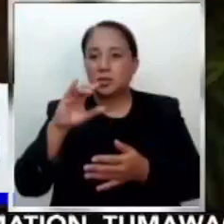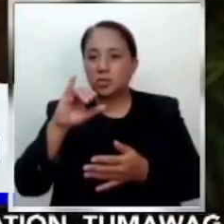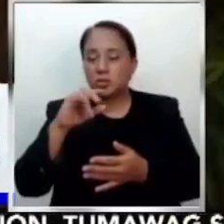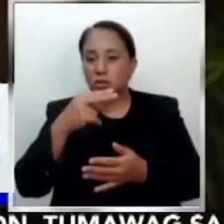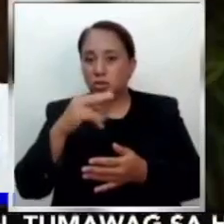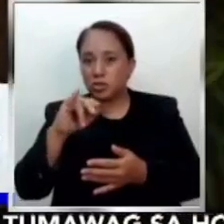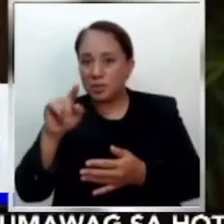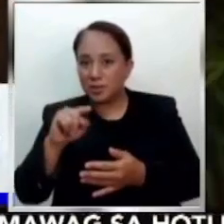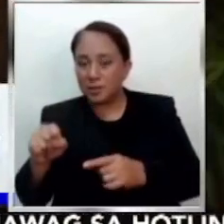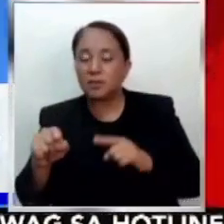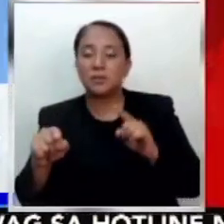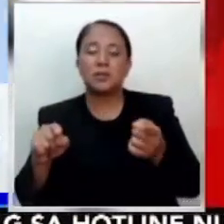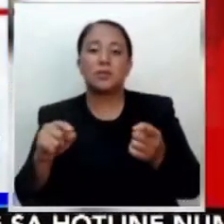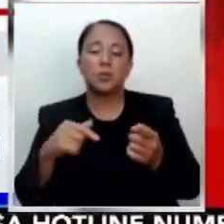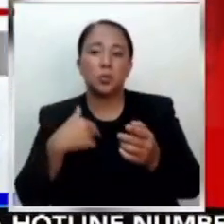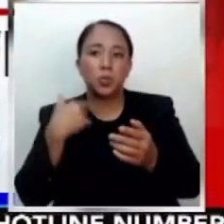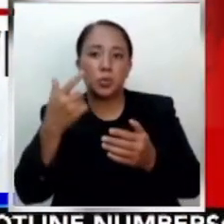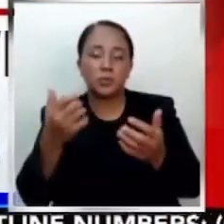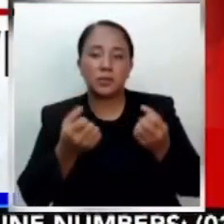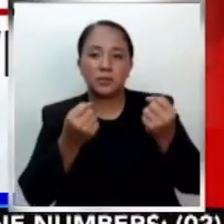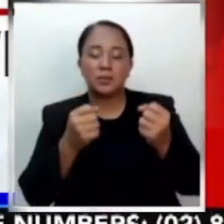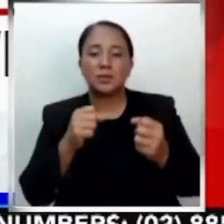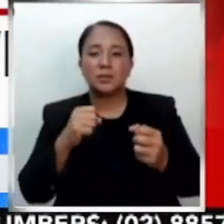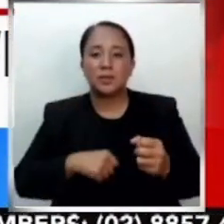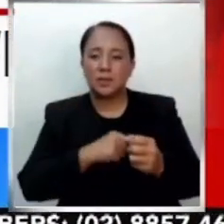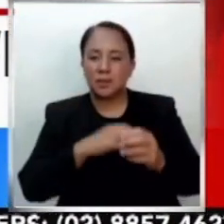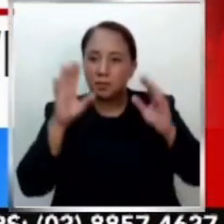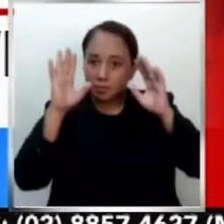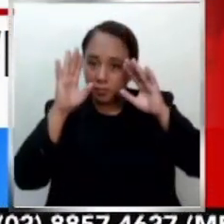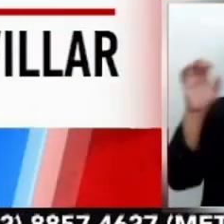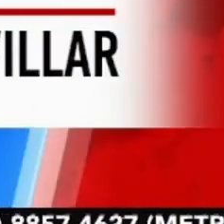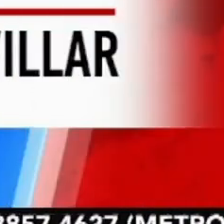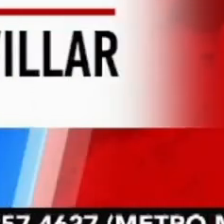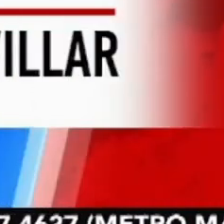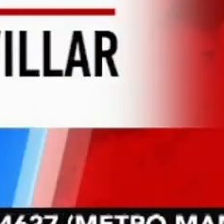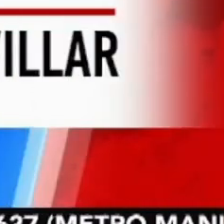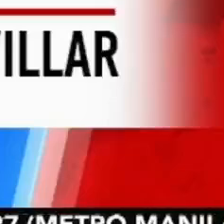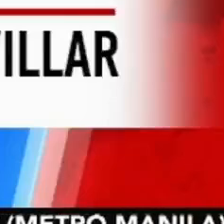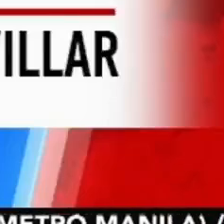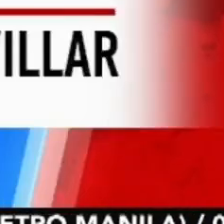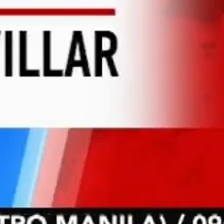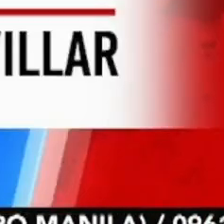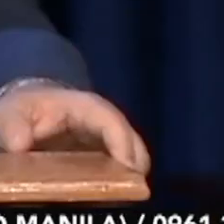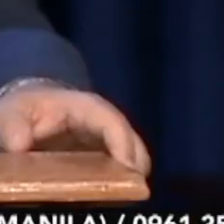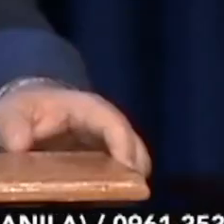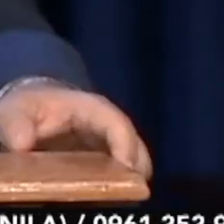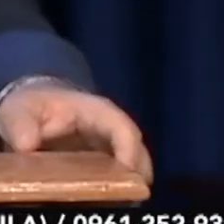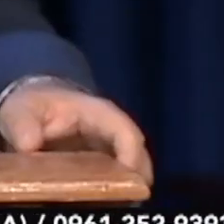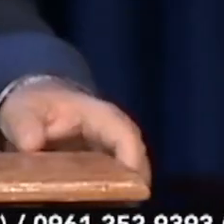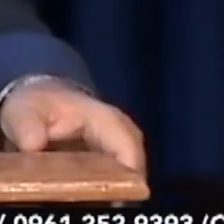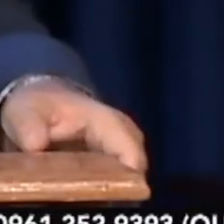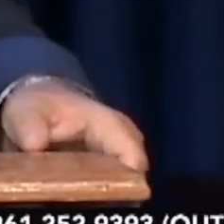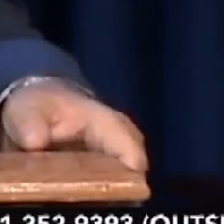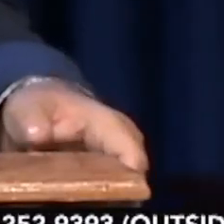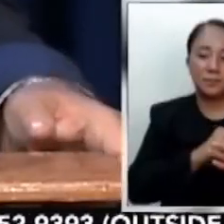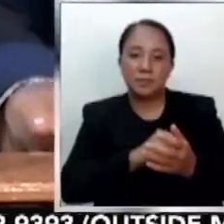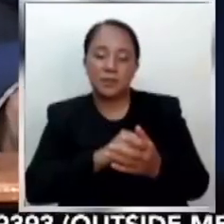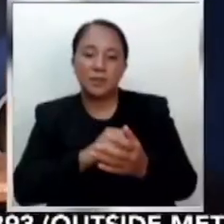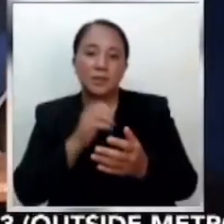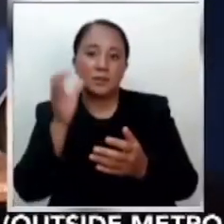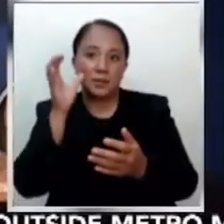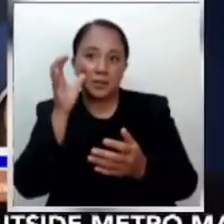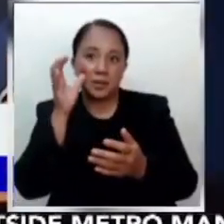sa pagka-Senate President. Pero sa tingin niya, sa pagitan na lang nila ni Senator Cynthia Villar ang laban. I don't want to say